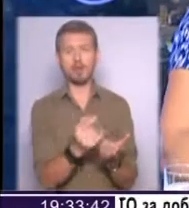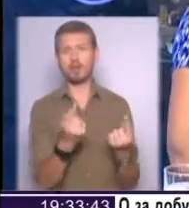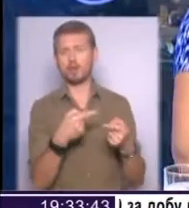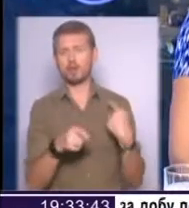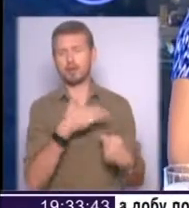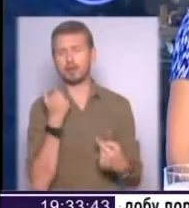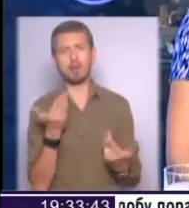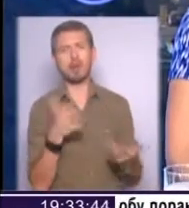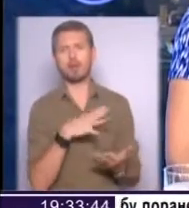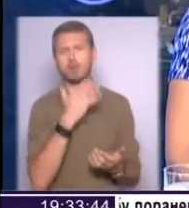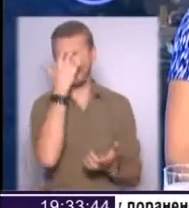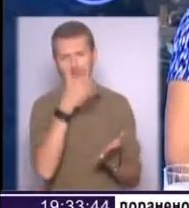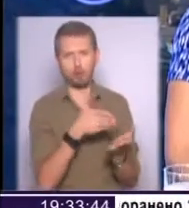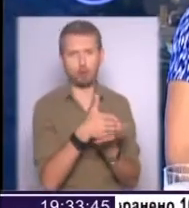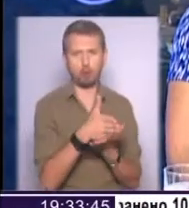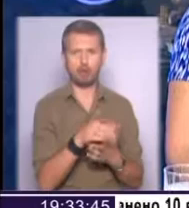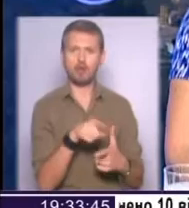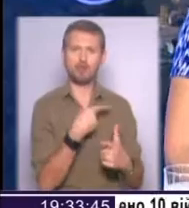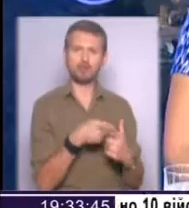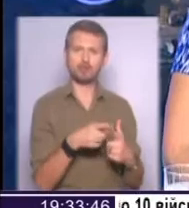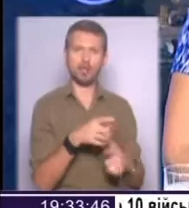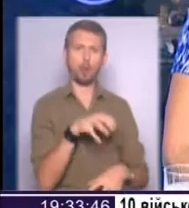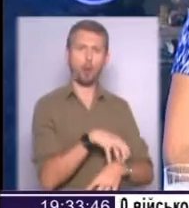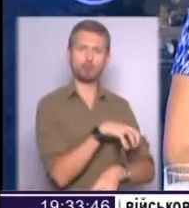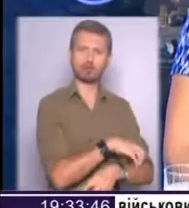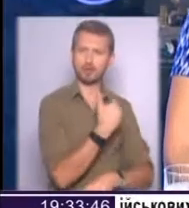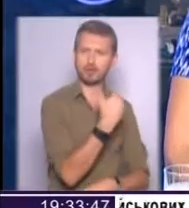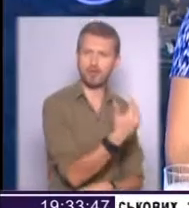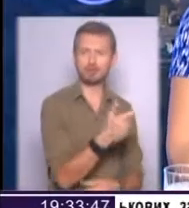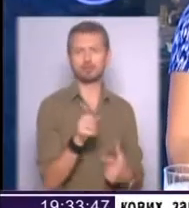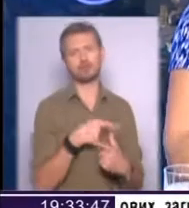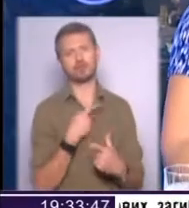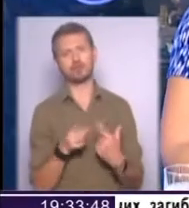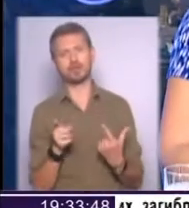яка це була ідеологія. Чи це була комуністична ідеологія, чи це була